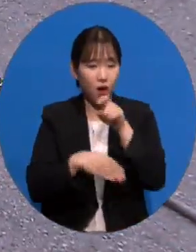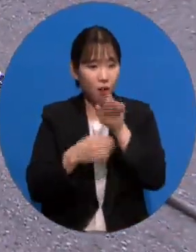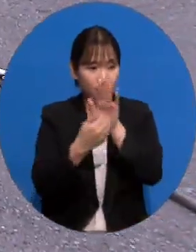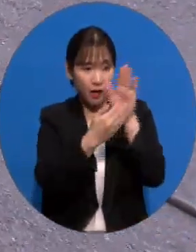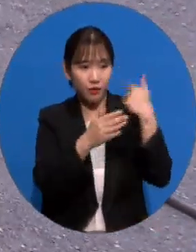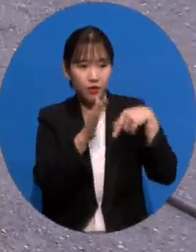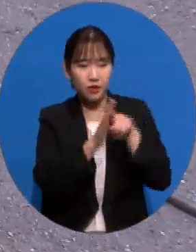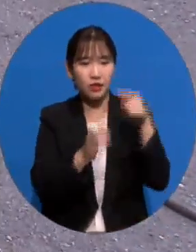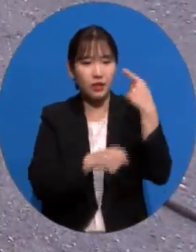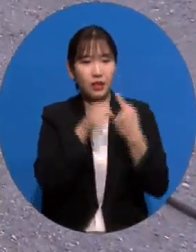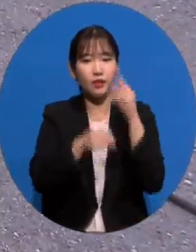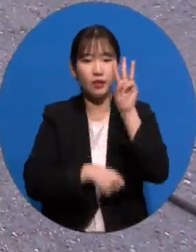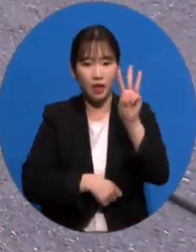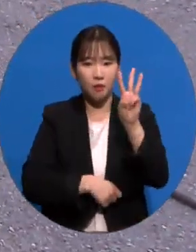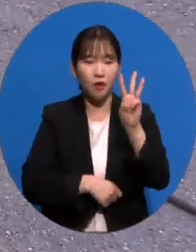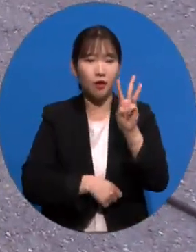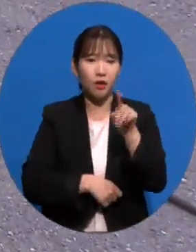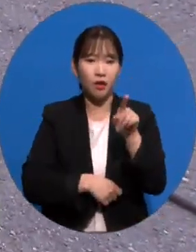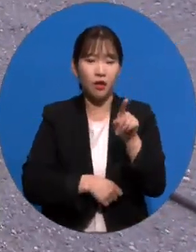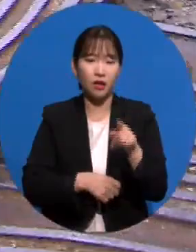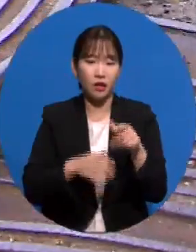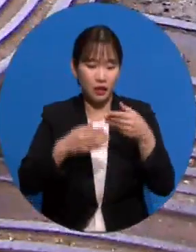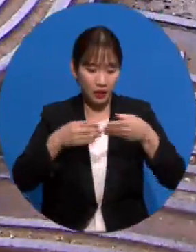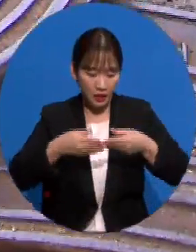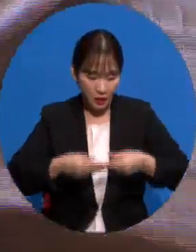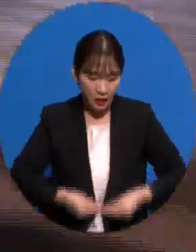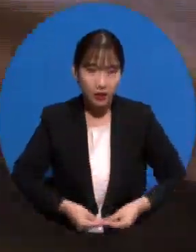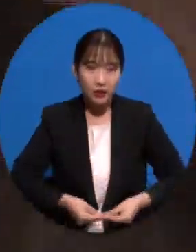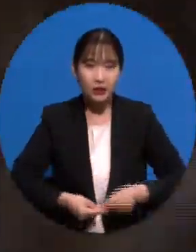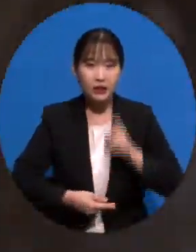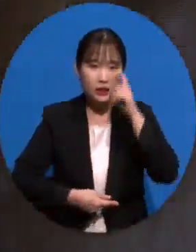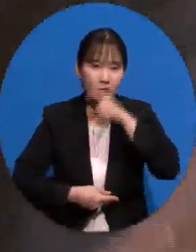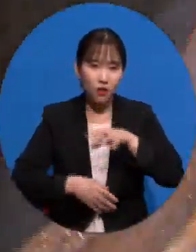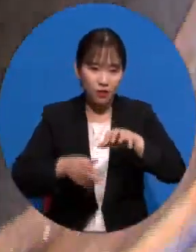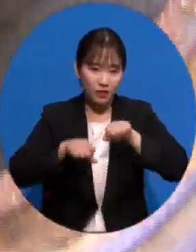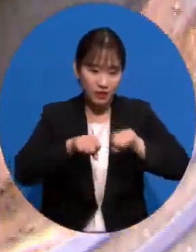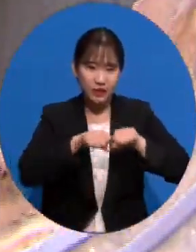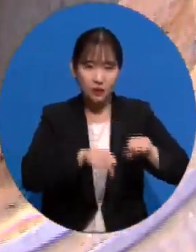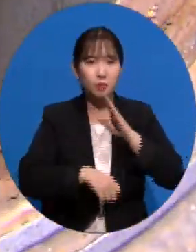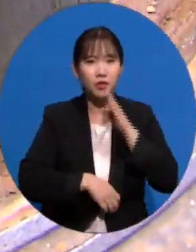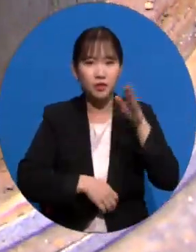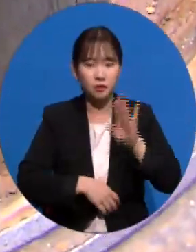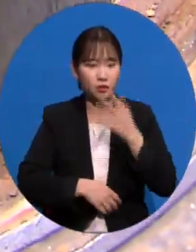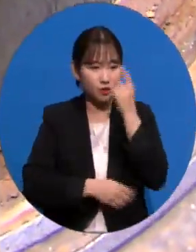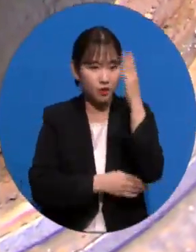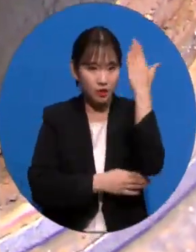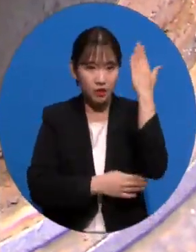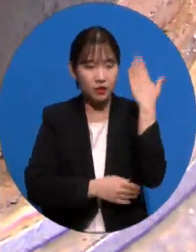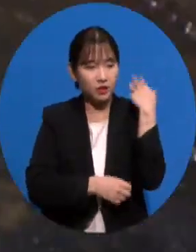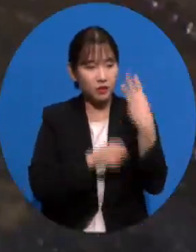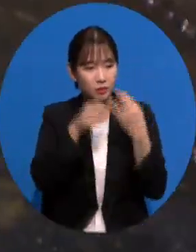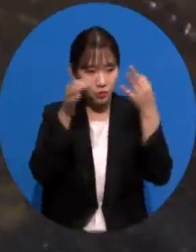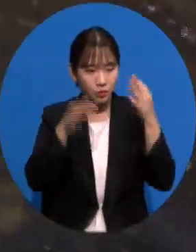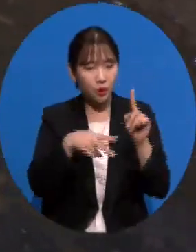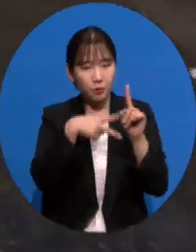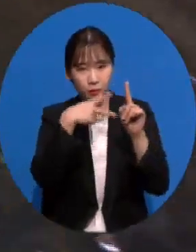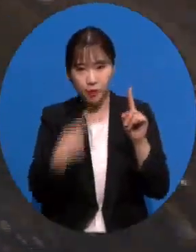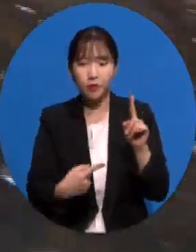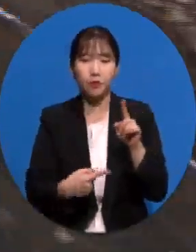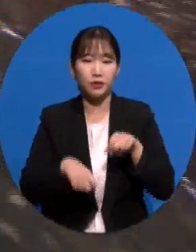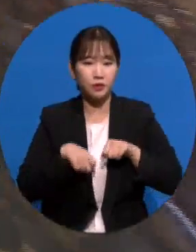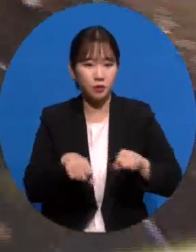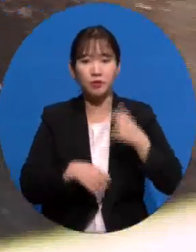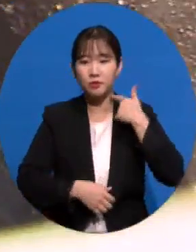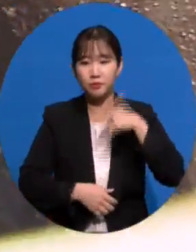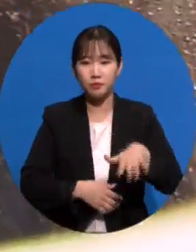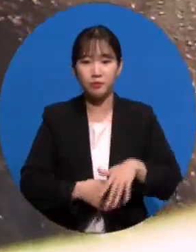위해선 1년에 3번씩 시설에 가라앉은 오염 물질을 청소해줘야 하지만 순천시는 지난 3년 동안 단 한 번도